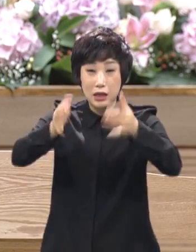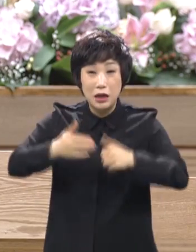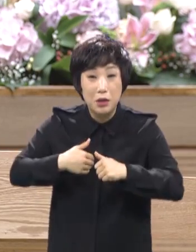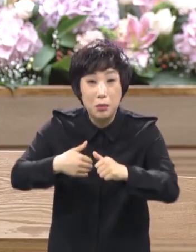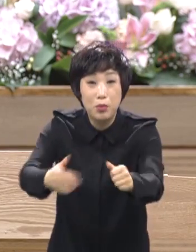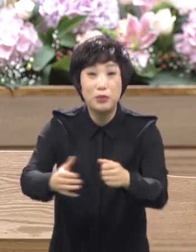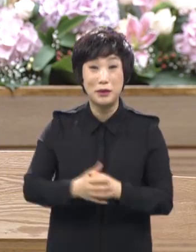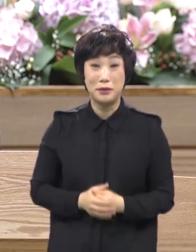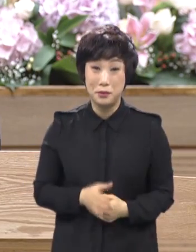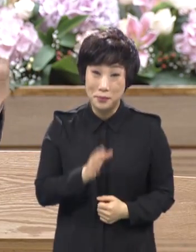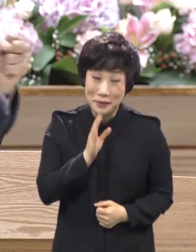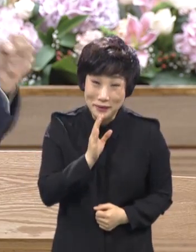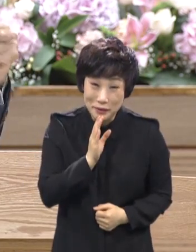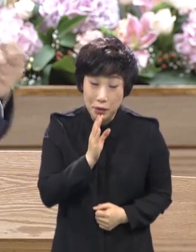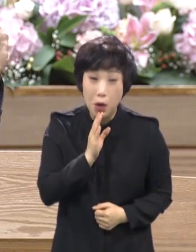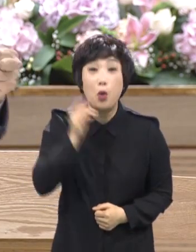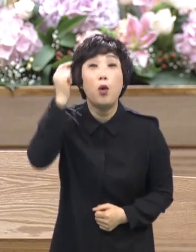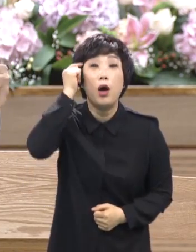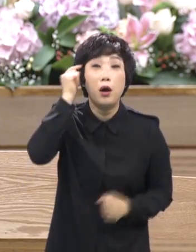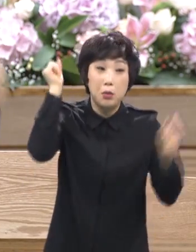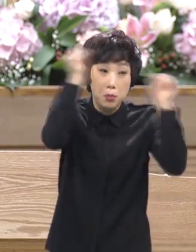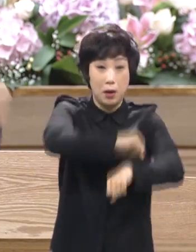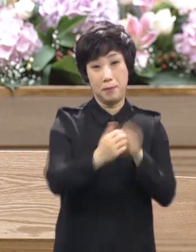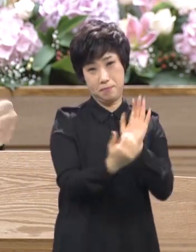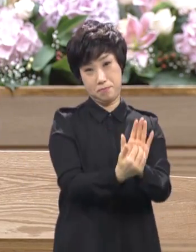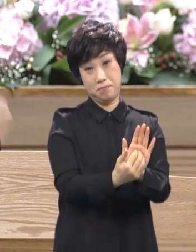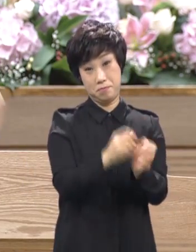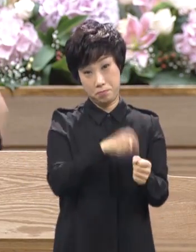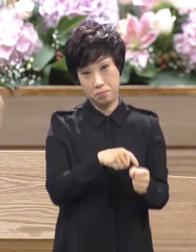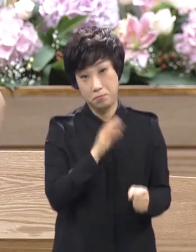보낸 것은 멸망을 막아보자,